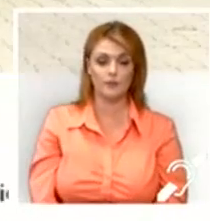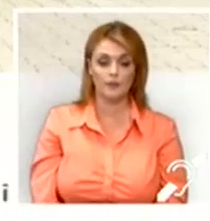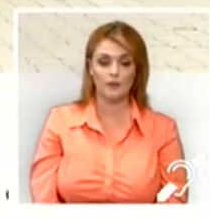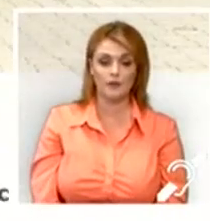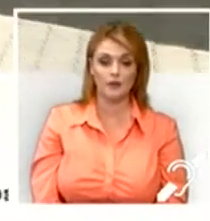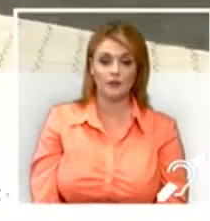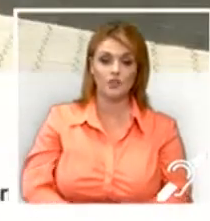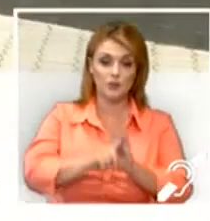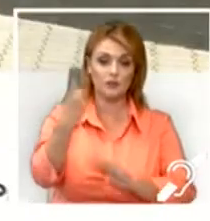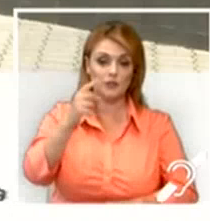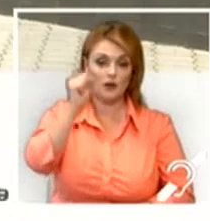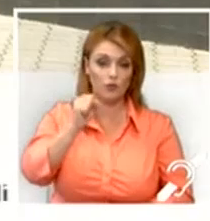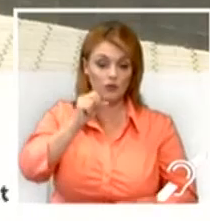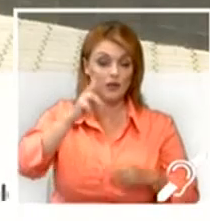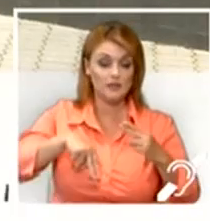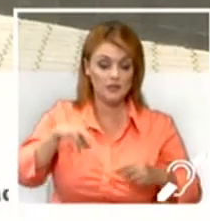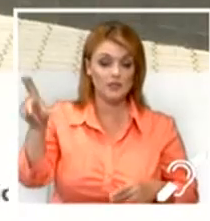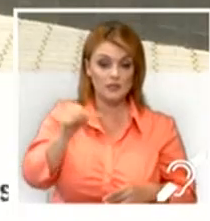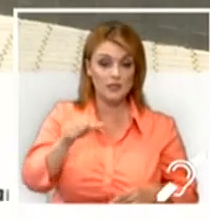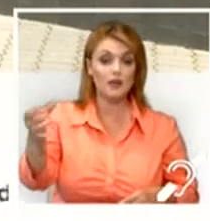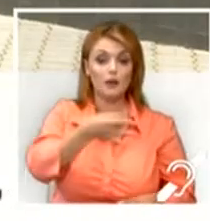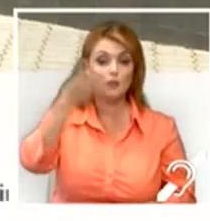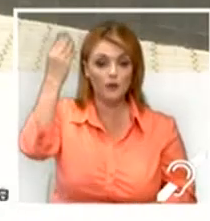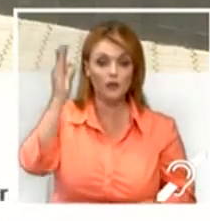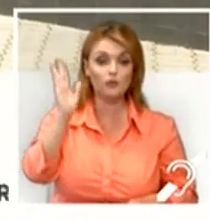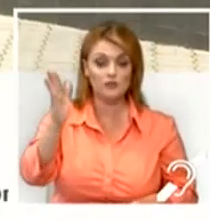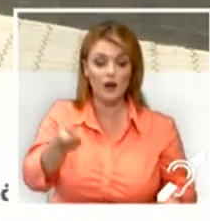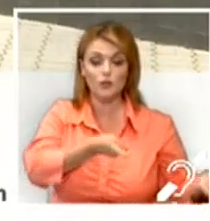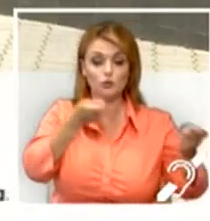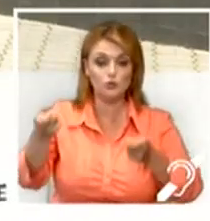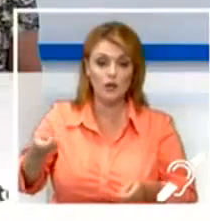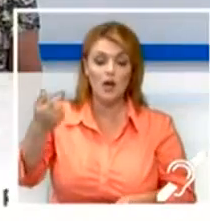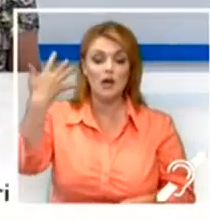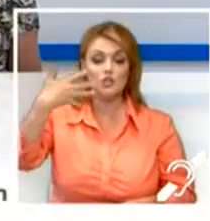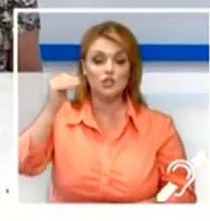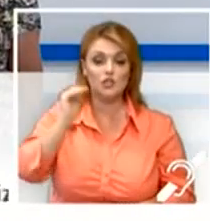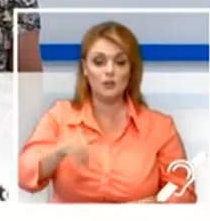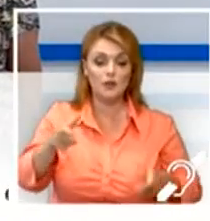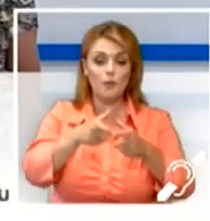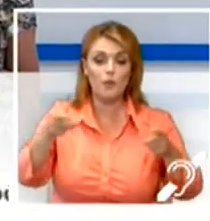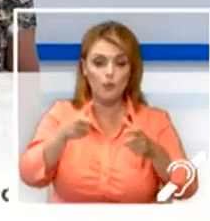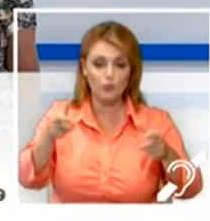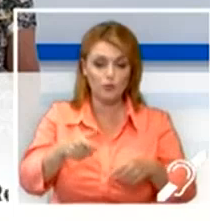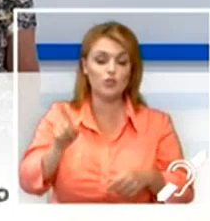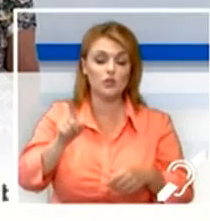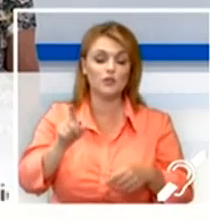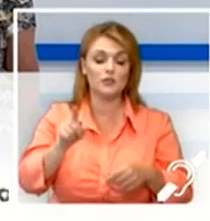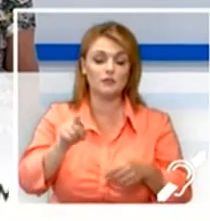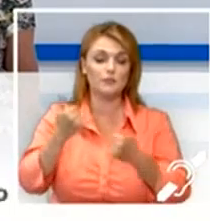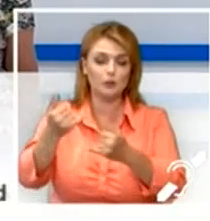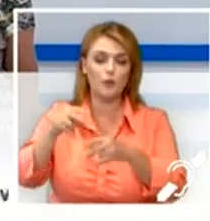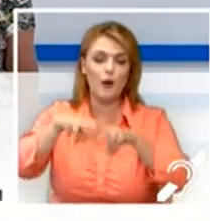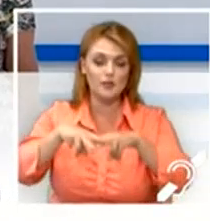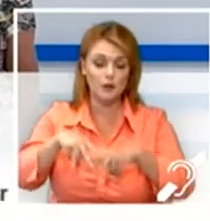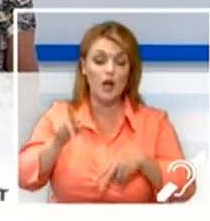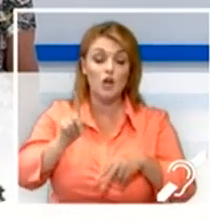august. Totodată, la sfârșitul săptămânii, în Republica Moldova vor fi aduse 50.000 de blanchete, ceea ce va permite ca de